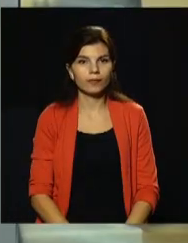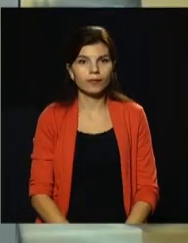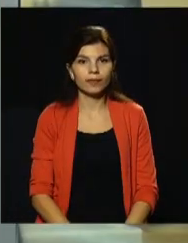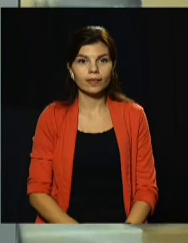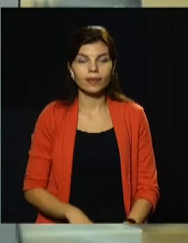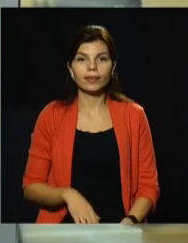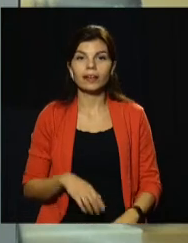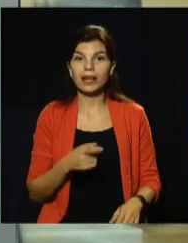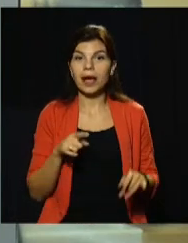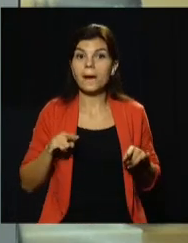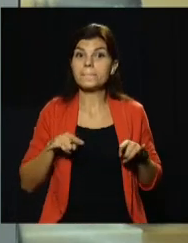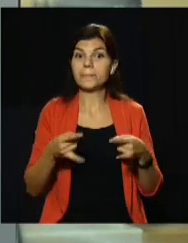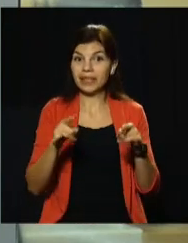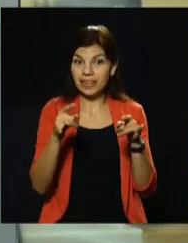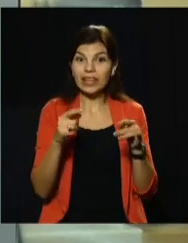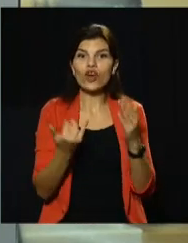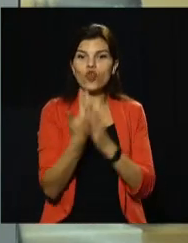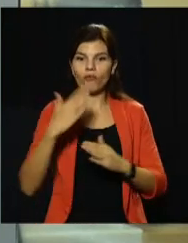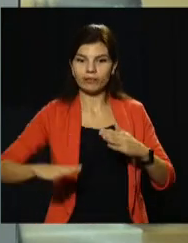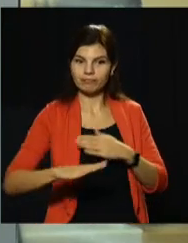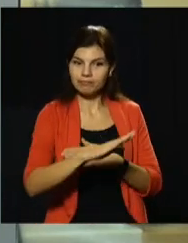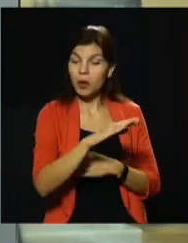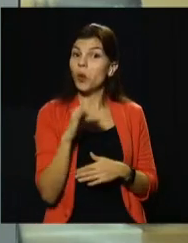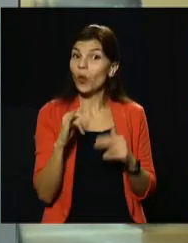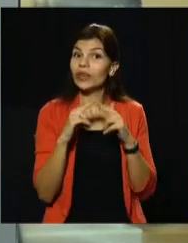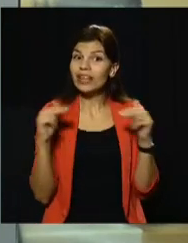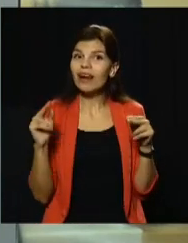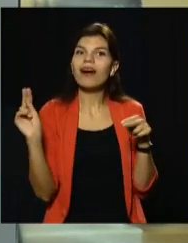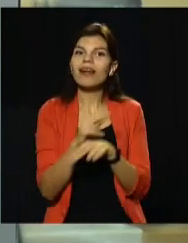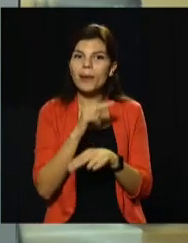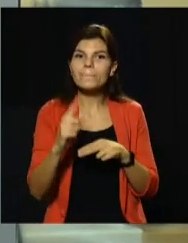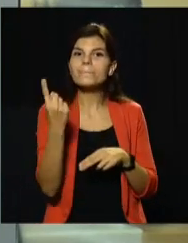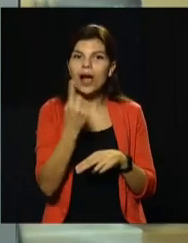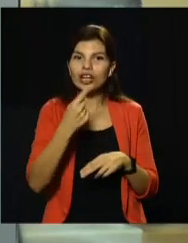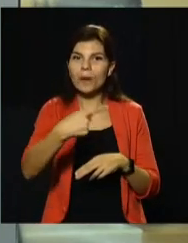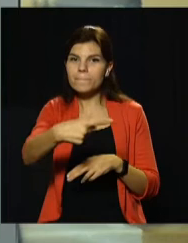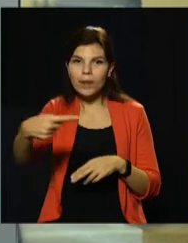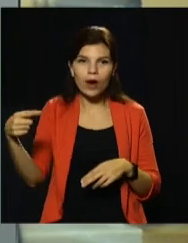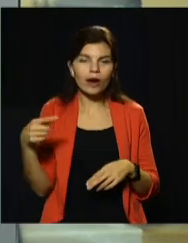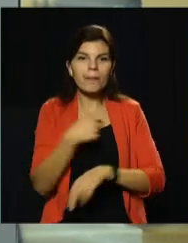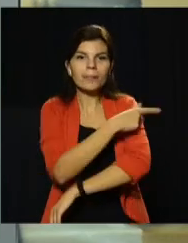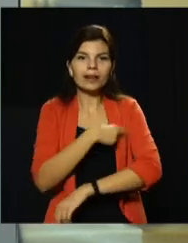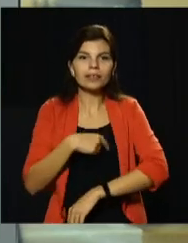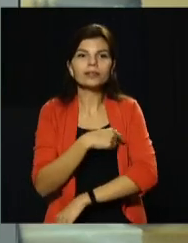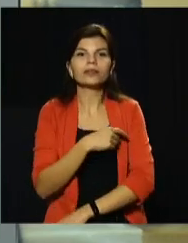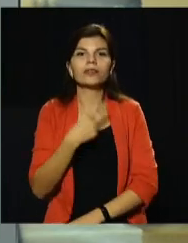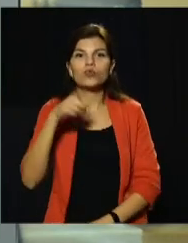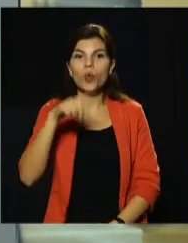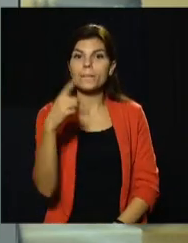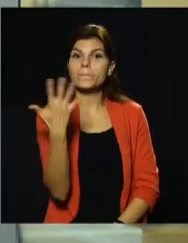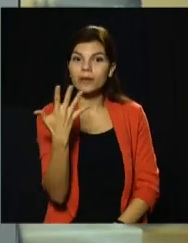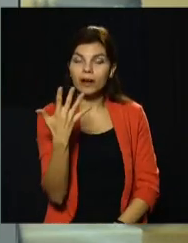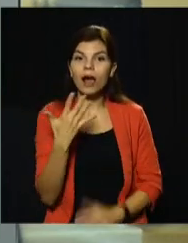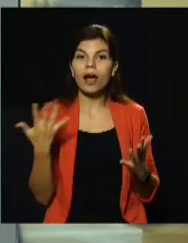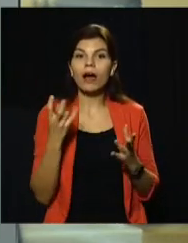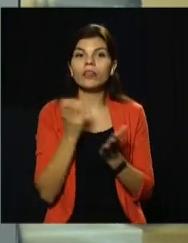Тактильна плитка, ліфт, нові пандуси та сходи. У Дніпрі відремонтували перший поверх Центру медико-санітарної допомоги номер 5,